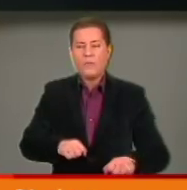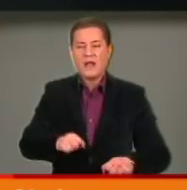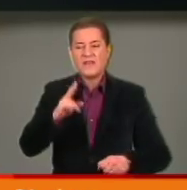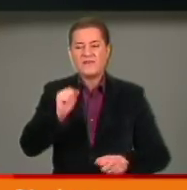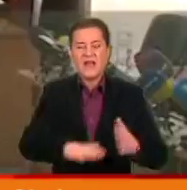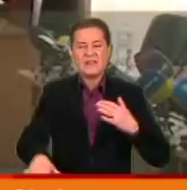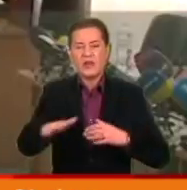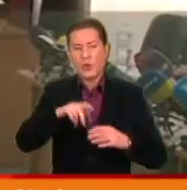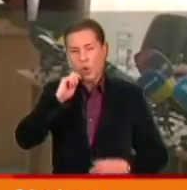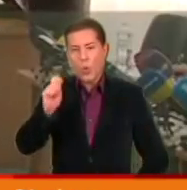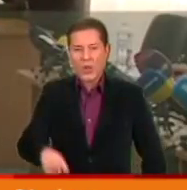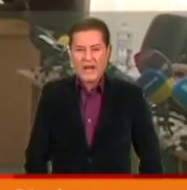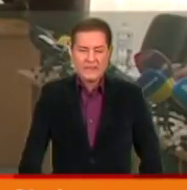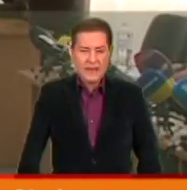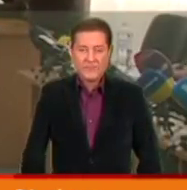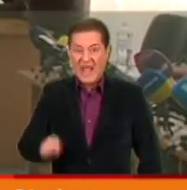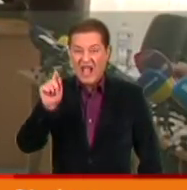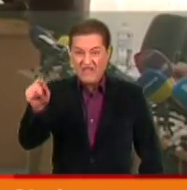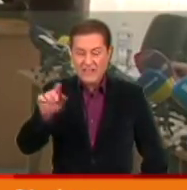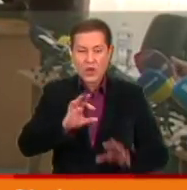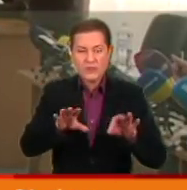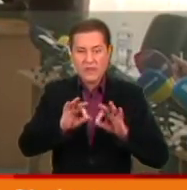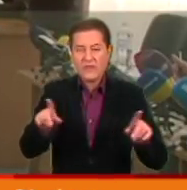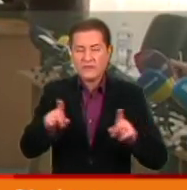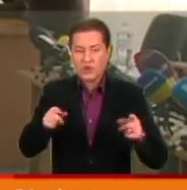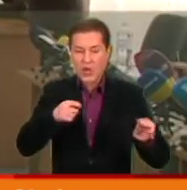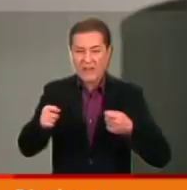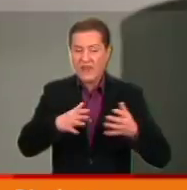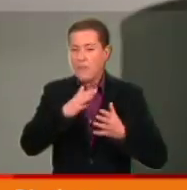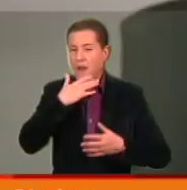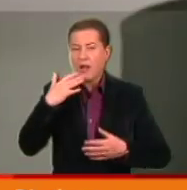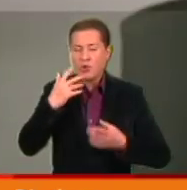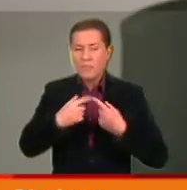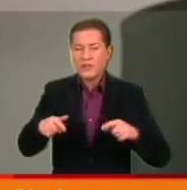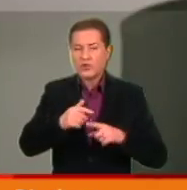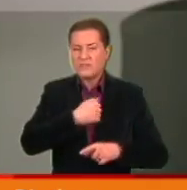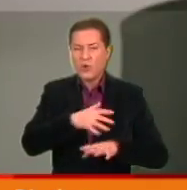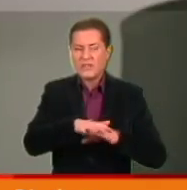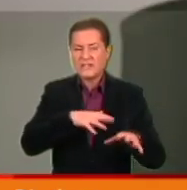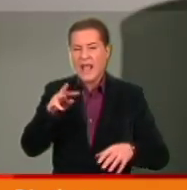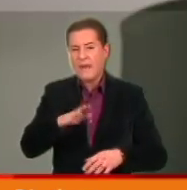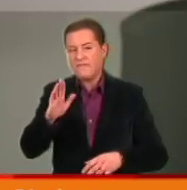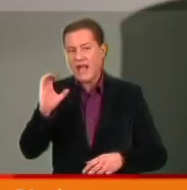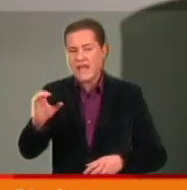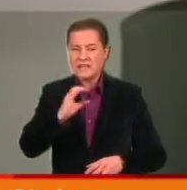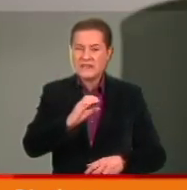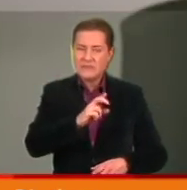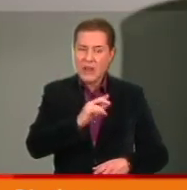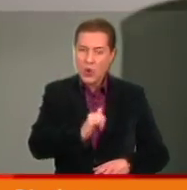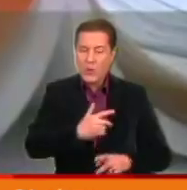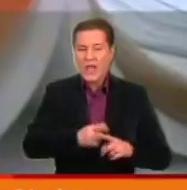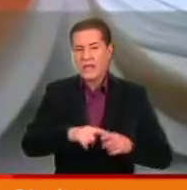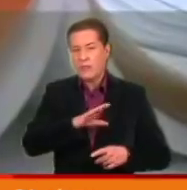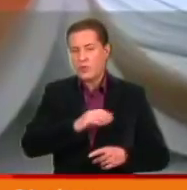на території України. Він також розповів, що керівники багатьох підрозділів Збройних сил МВС та СБУ, яких було призначено